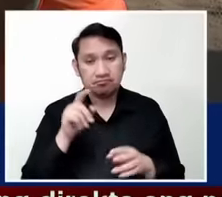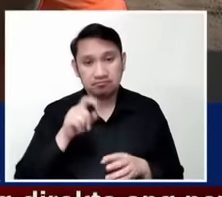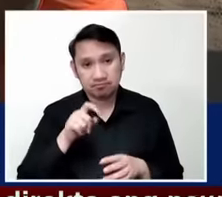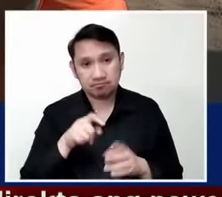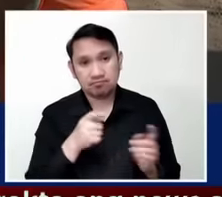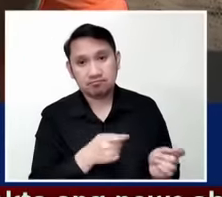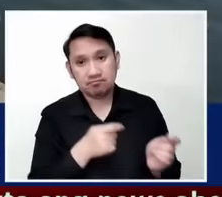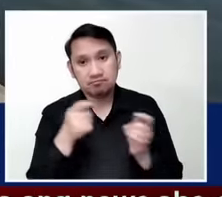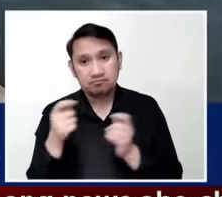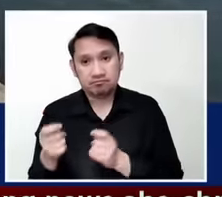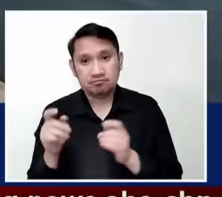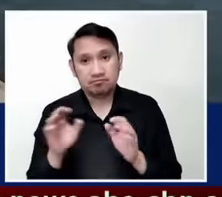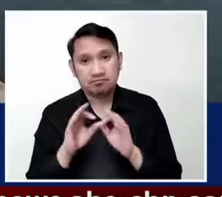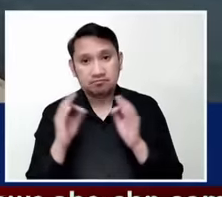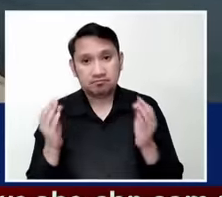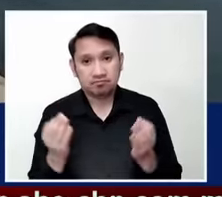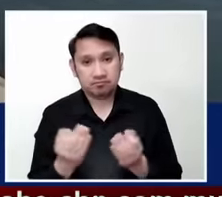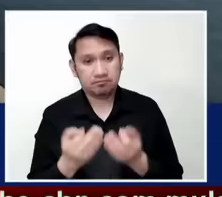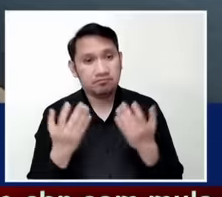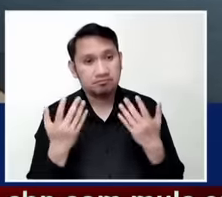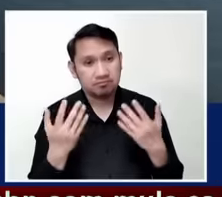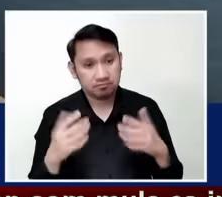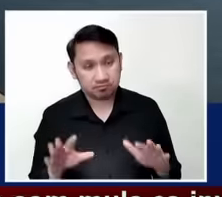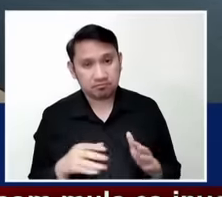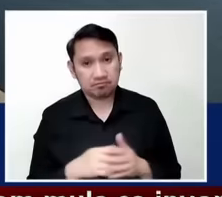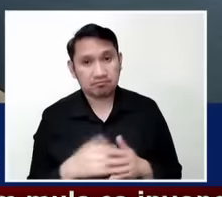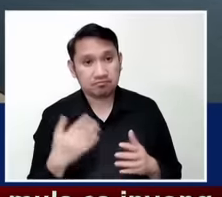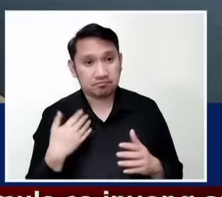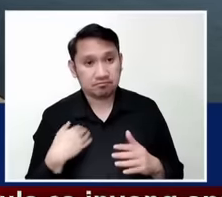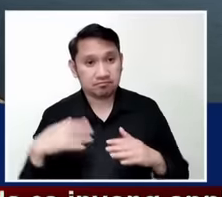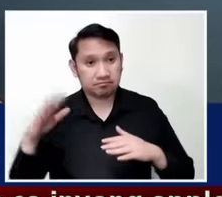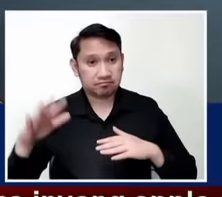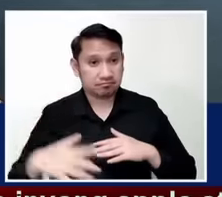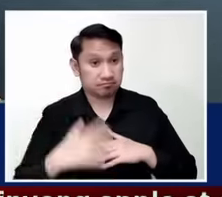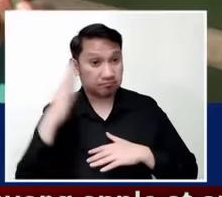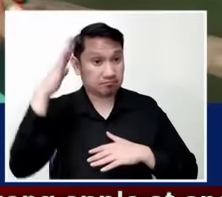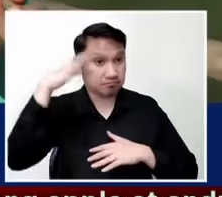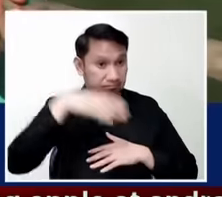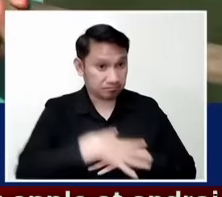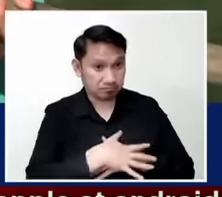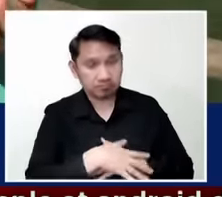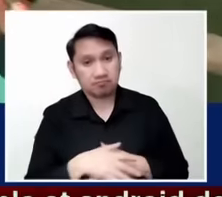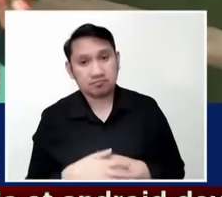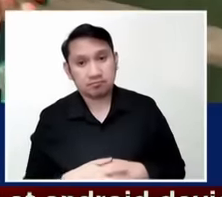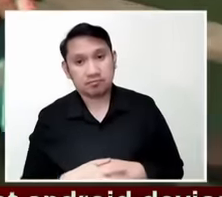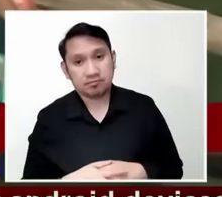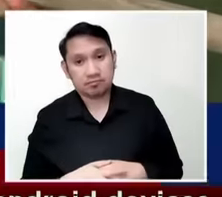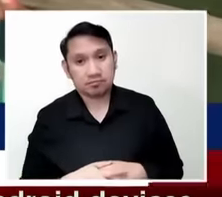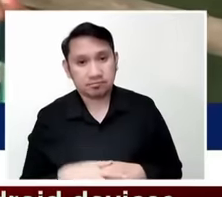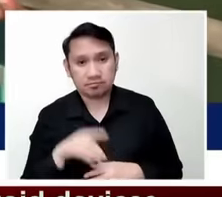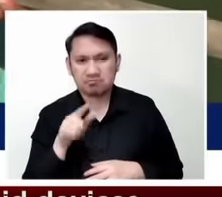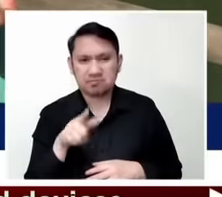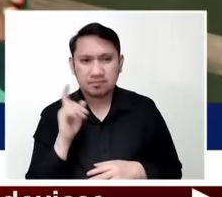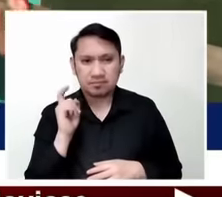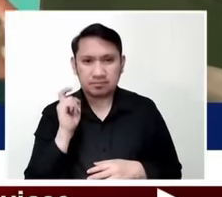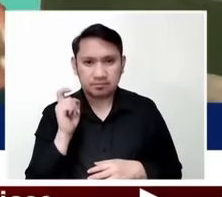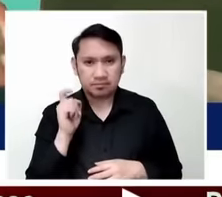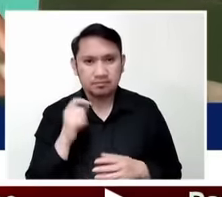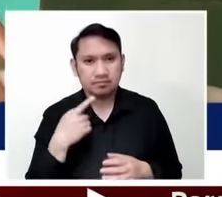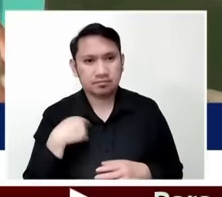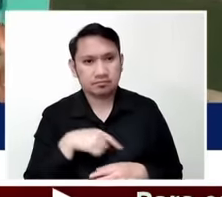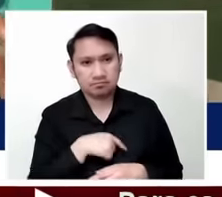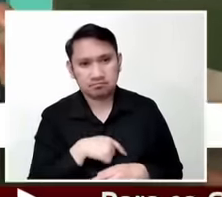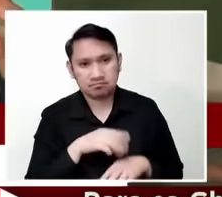lumikas ng kanyang pamilya matapos mag-issue ng tsunami alert ang pamahalaan. Dali-dali kami, sir. Paspas kaming